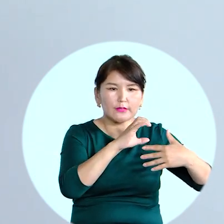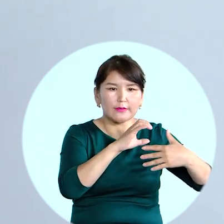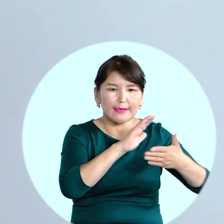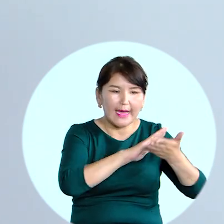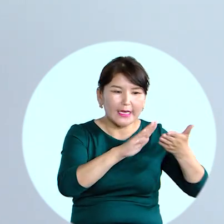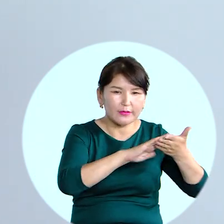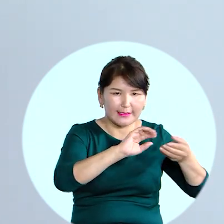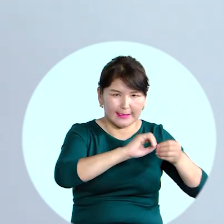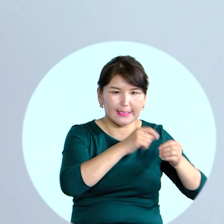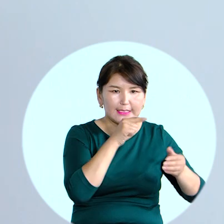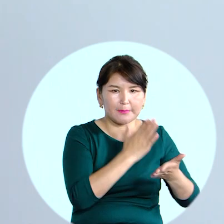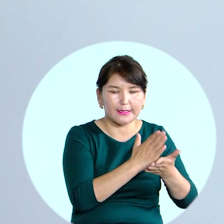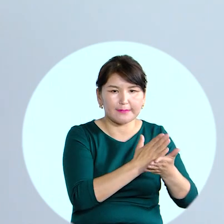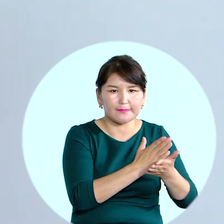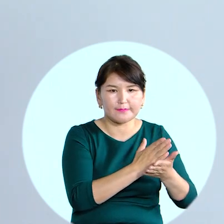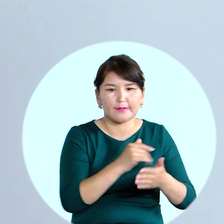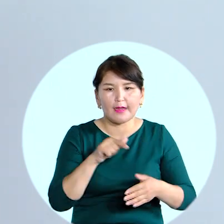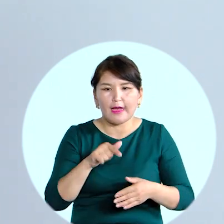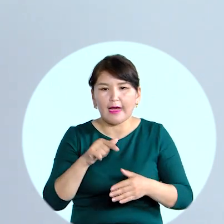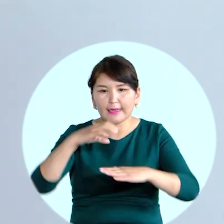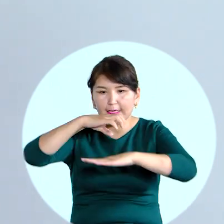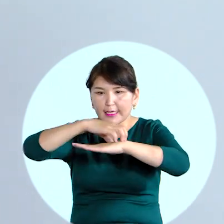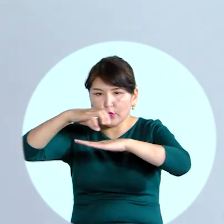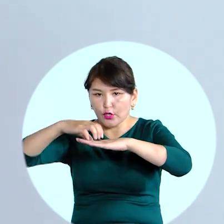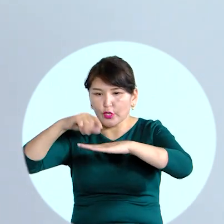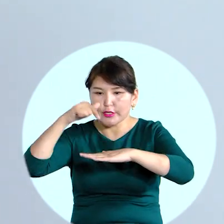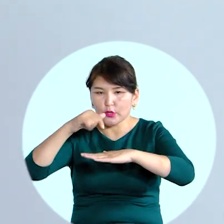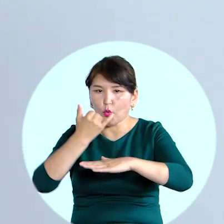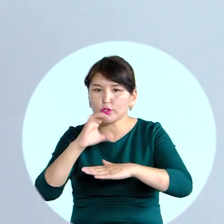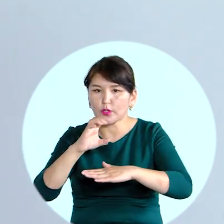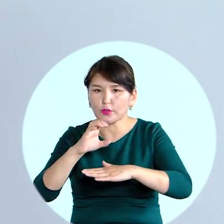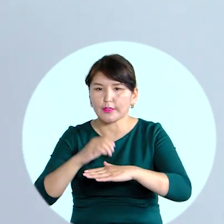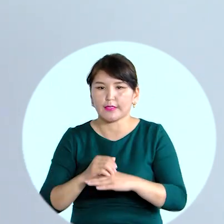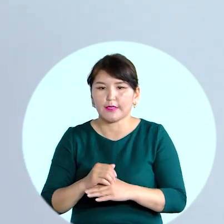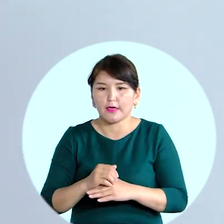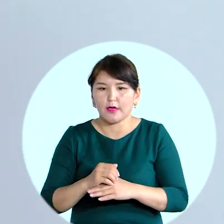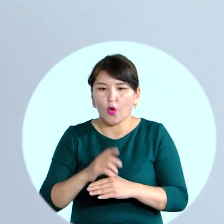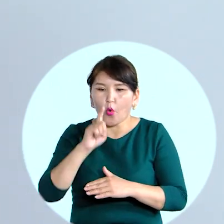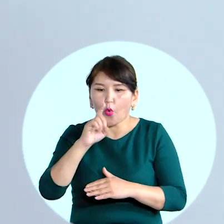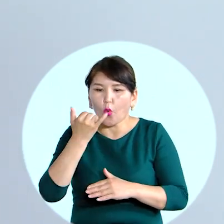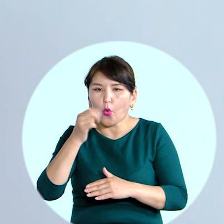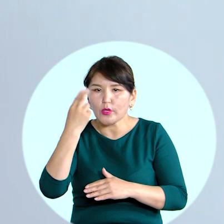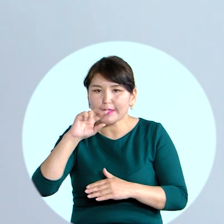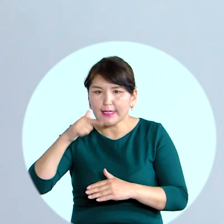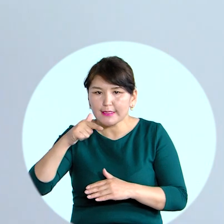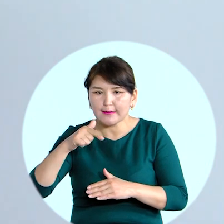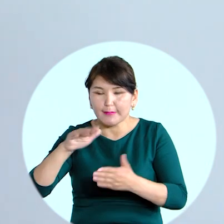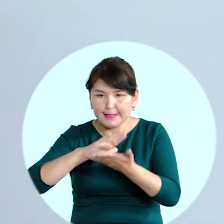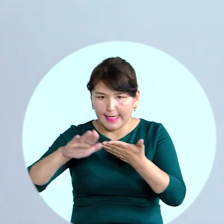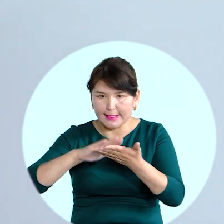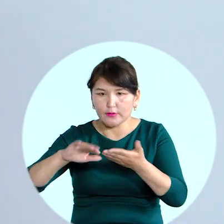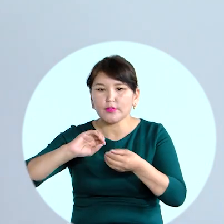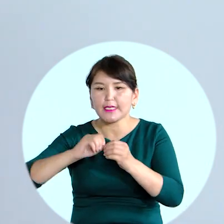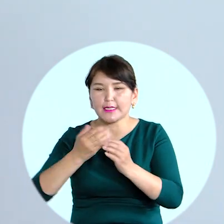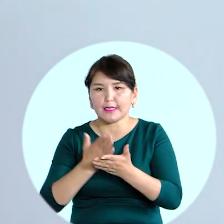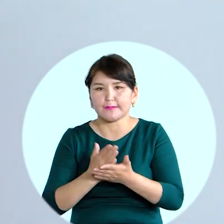төвлөрсөн шугам хоолоогоор ирж байгаа буюу крантнаас ирж байгаа усанд бол ариутгал халдваргүйтэл халдваргүйтэл бол хийгдсэн байгаа. За тэгвэл гэр хорооллын